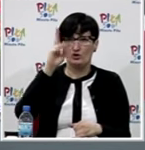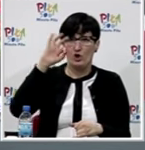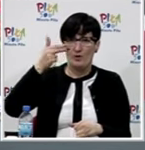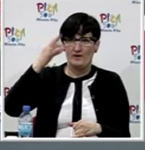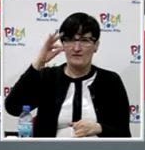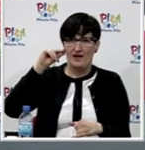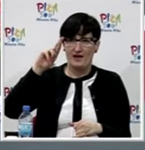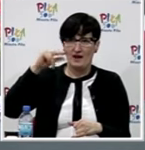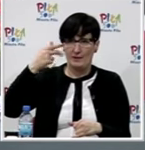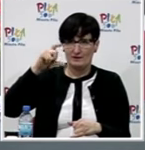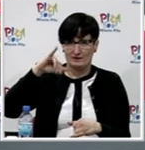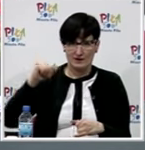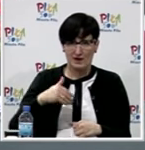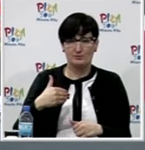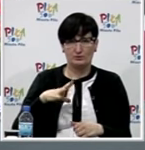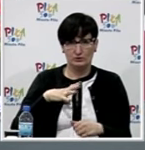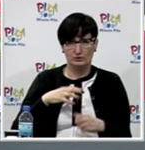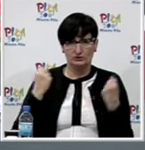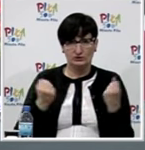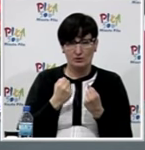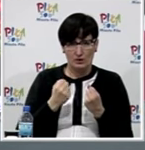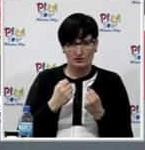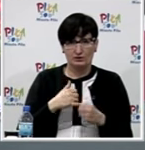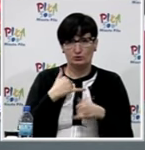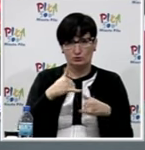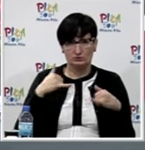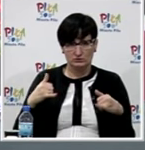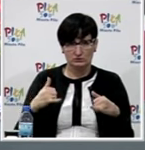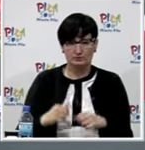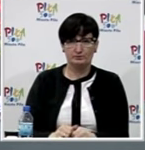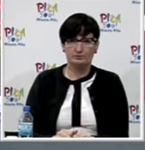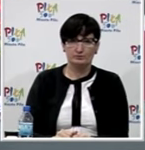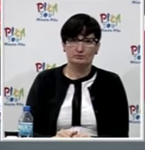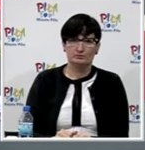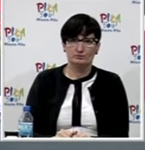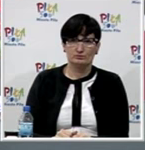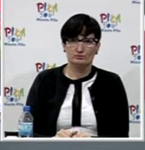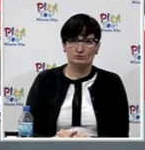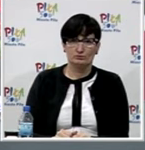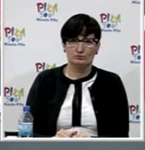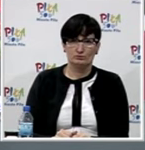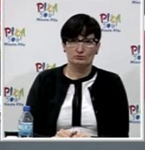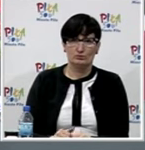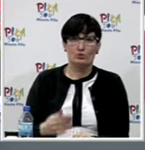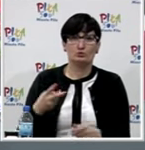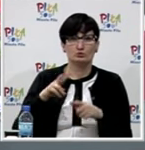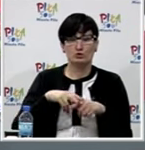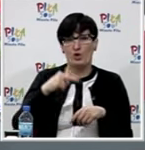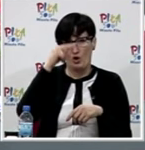zajęcia warsztatowe i spotkania edukacyjne dla rodziców, którzy byli zainteresowani